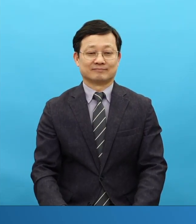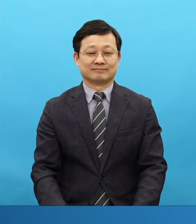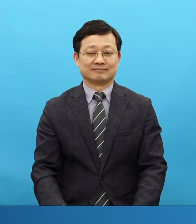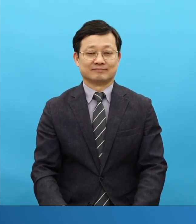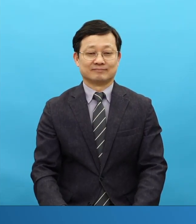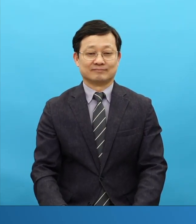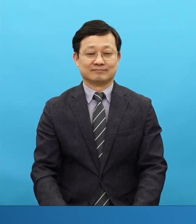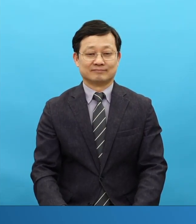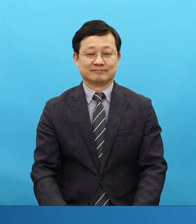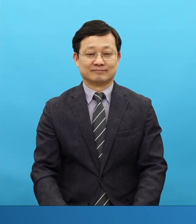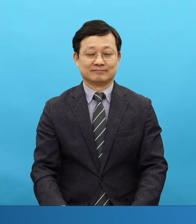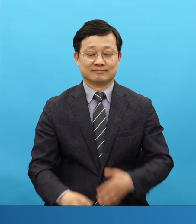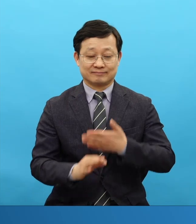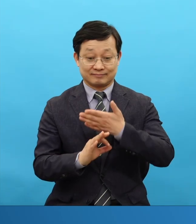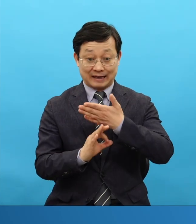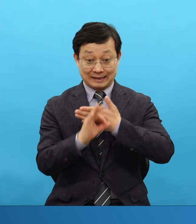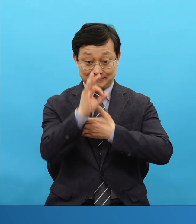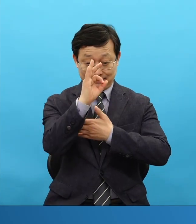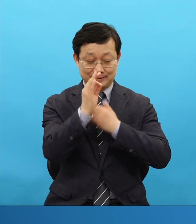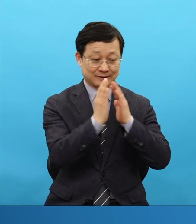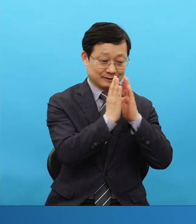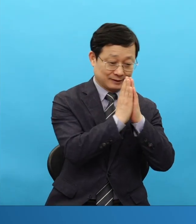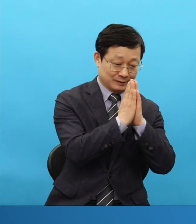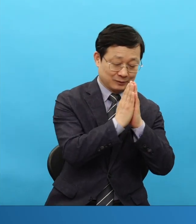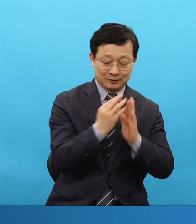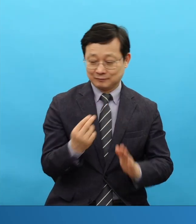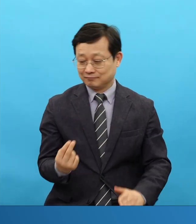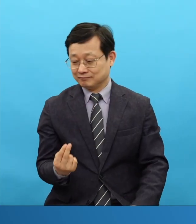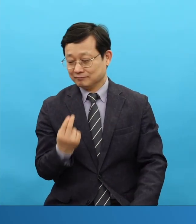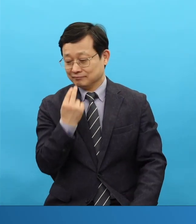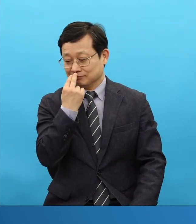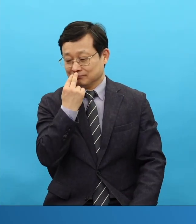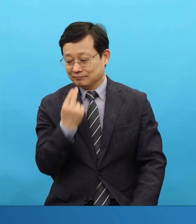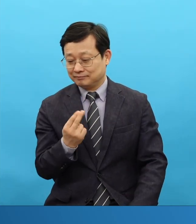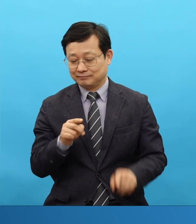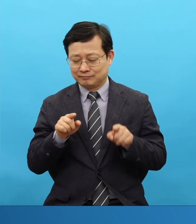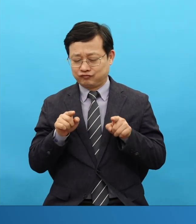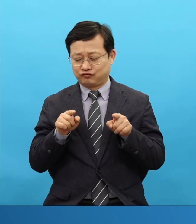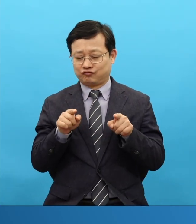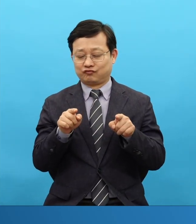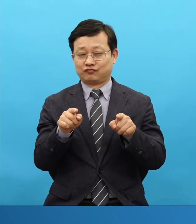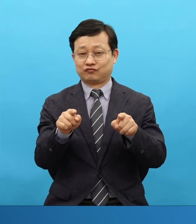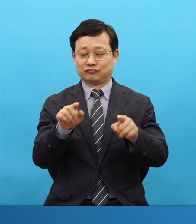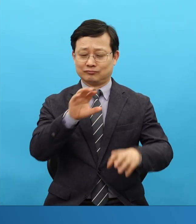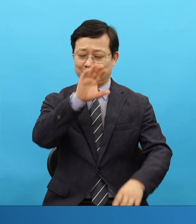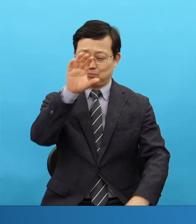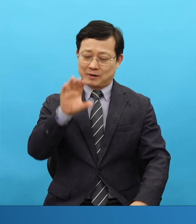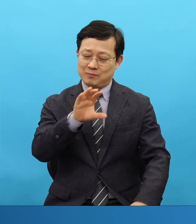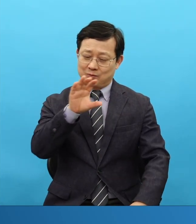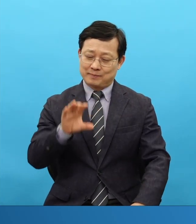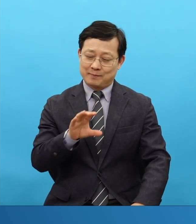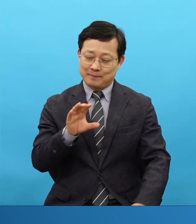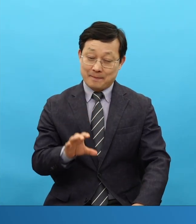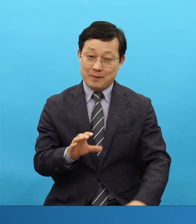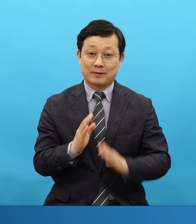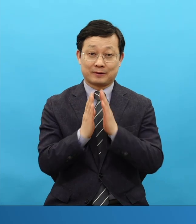연속하는 기도와 호흡을 말합니다. And so this has great effect. 1-to-1 breathing ratio, you continuously do this in